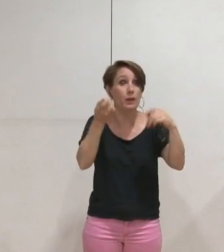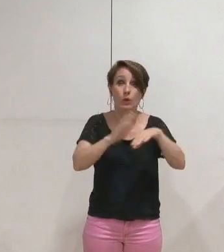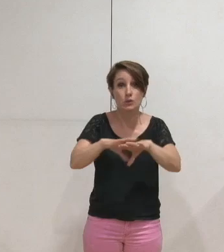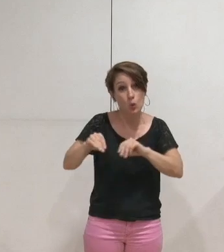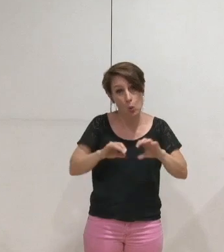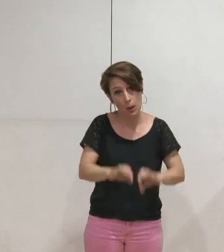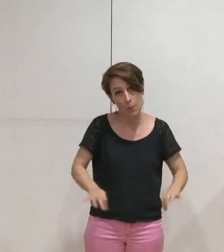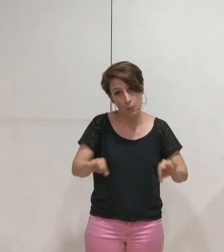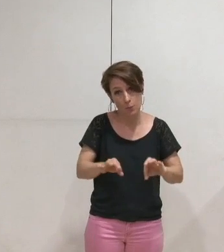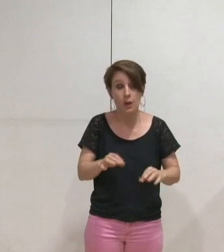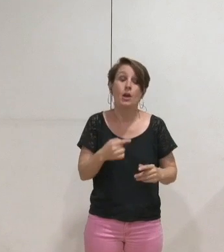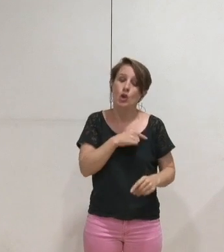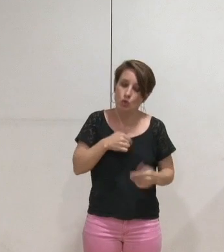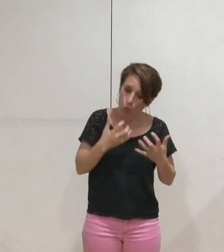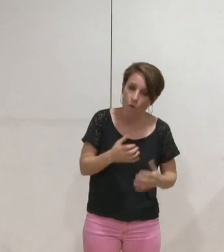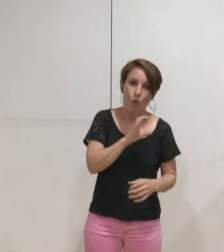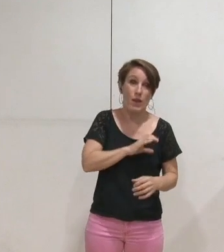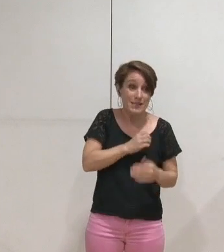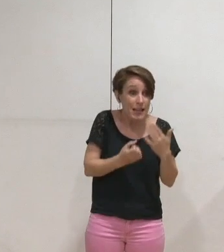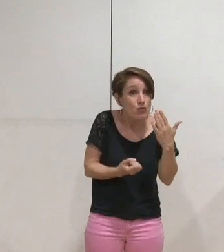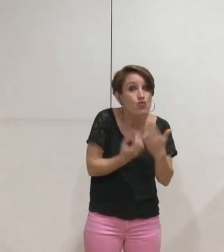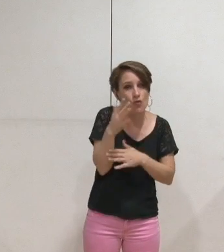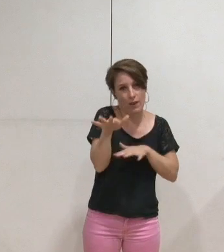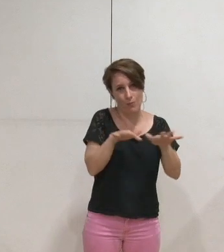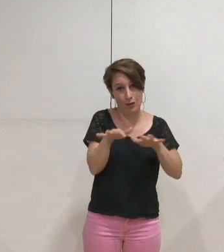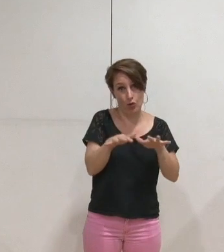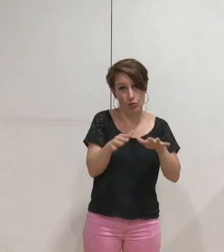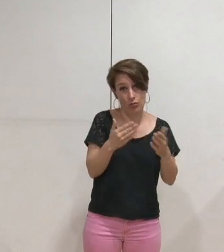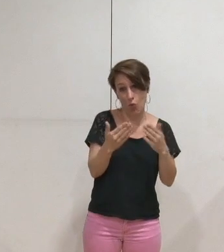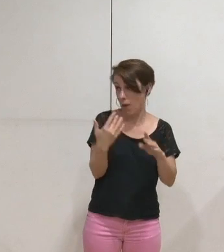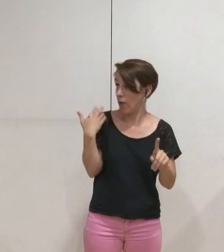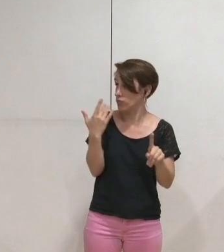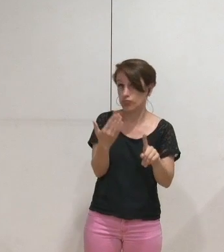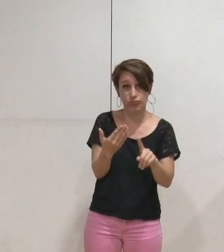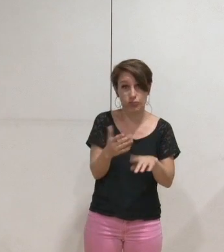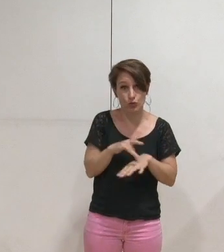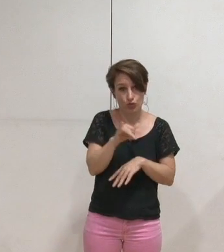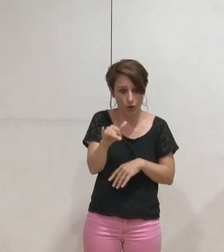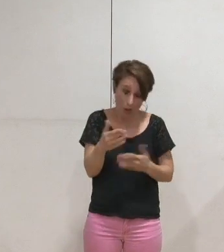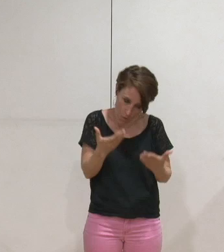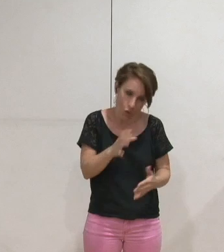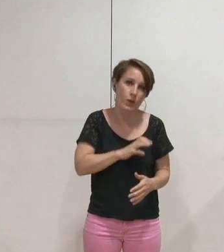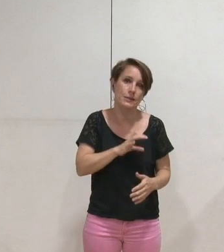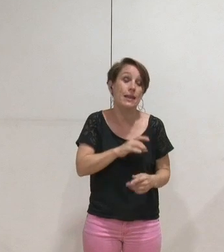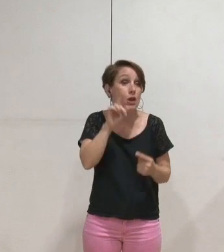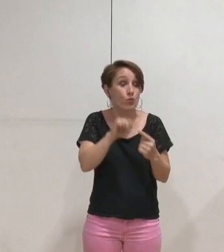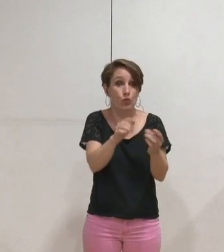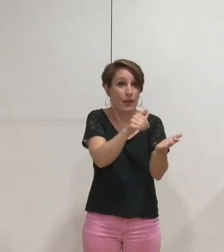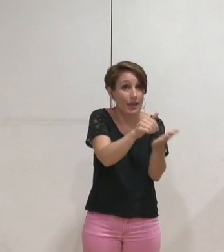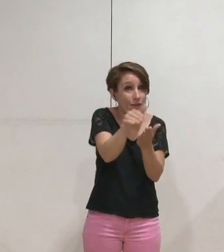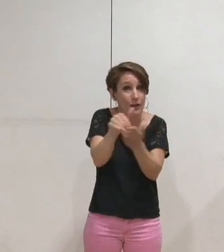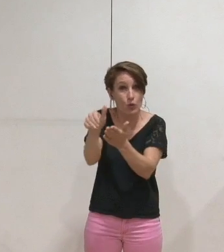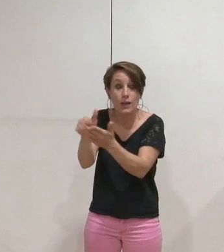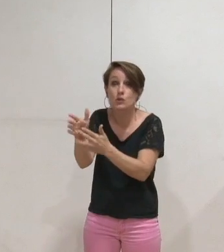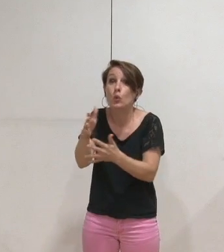nouveau par rapport à ce qui a été fait jusqu'à présent pour que l'évacuation de ce bidonville se déroule dans les